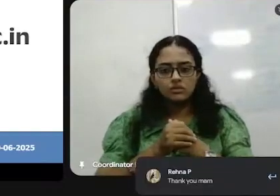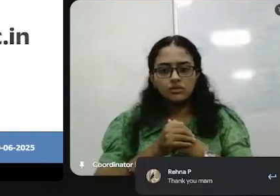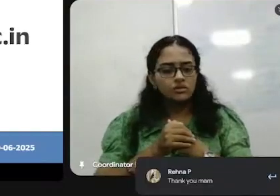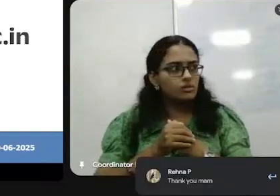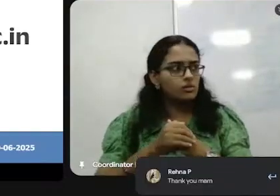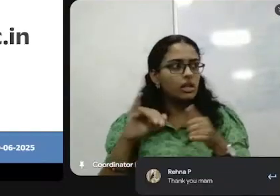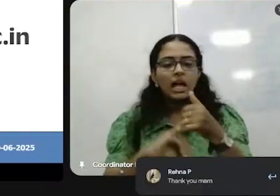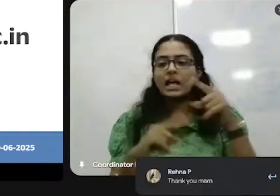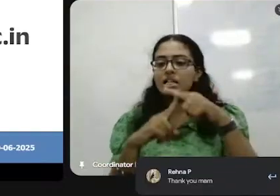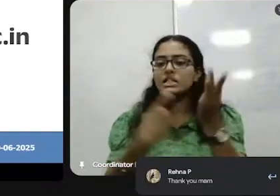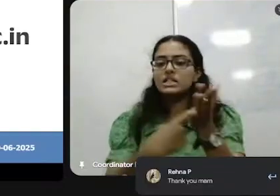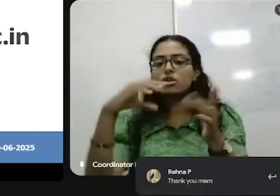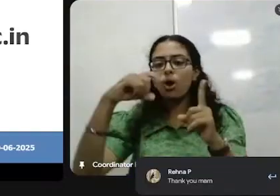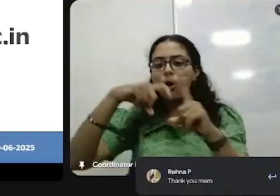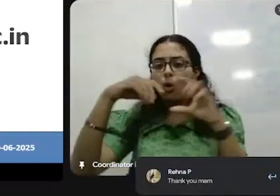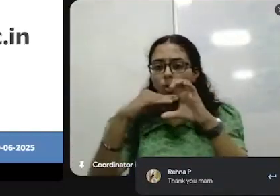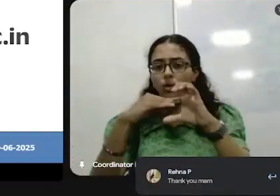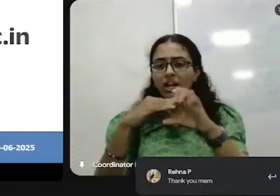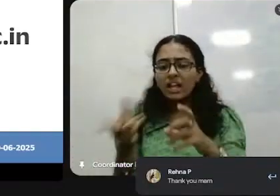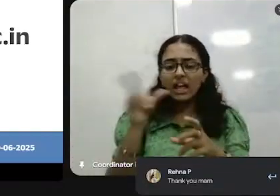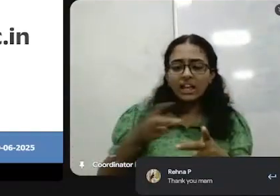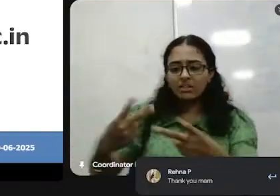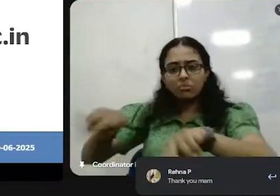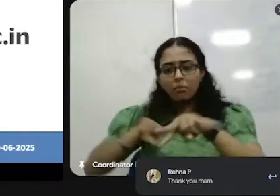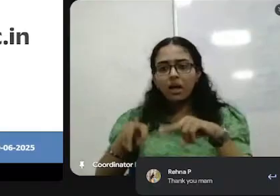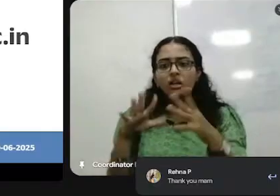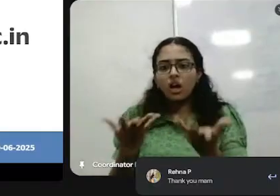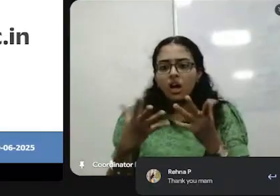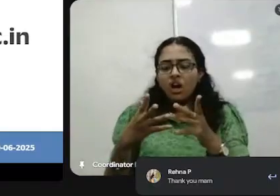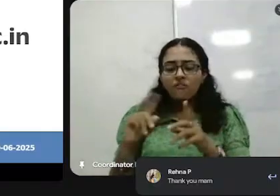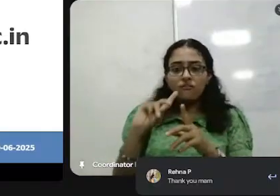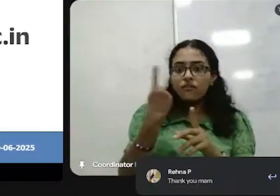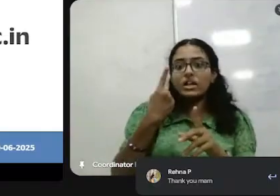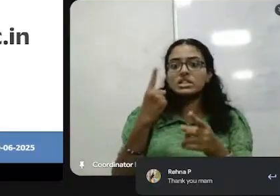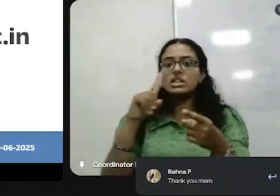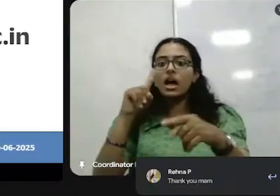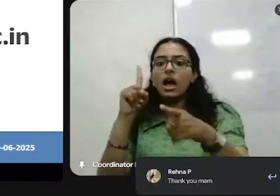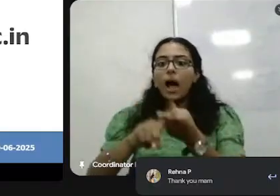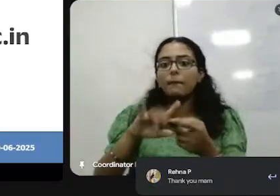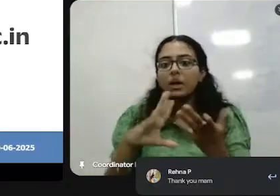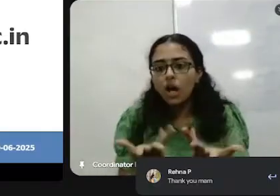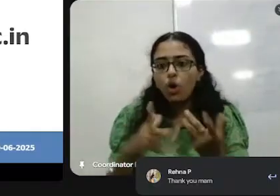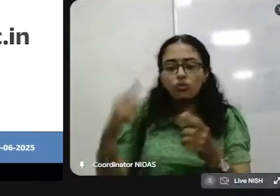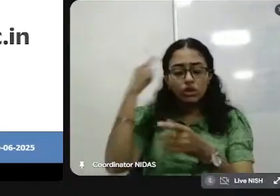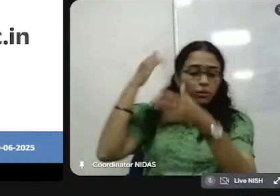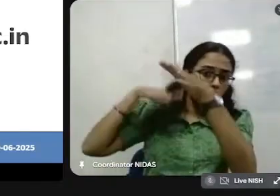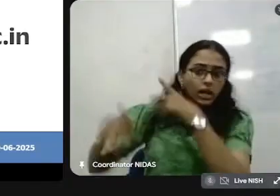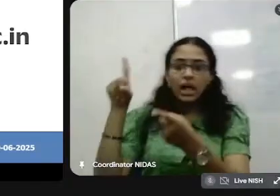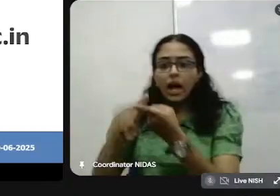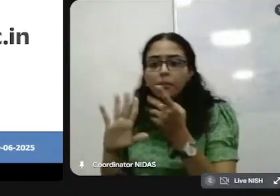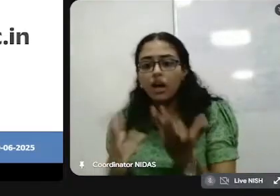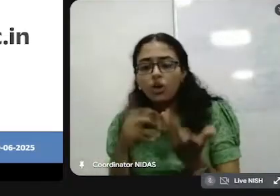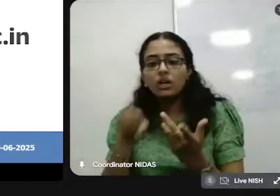സ്ട്രോക്കിന്റെ റിക്കവറി എന്ന് പറയുമ്പോൾ എത്ര ശക്തിയായിട്ടാണ് ആ സ്ട്രോക്ക് വന്നത്, അല്ലെ തലച്ചോറിന്റെ ഏത് ഭാഗത്തെയാണ് ബാധിച്ചിരിക്കുന്നത്